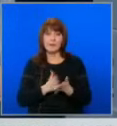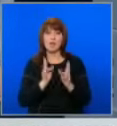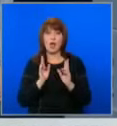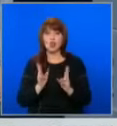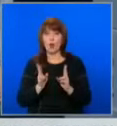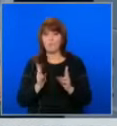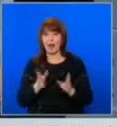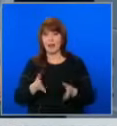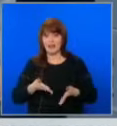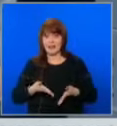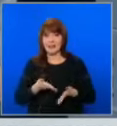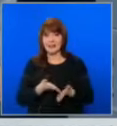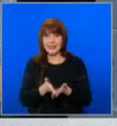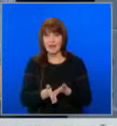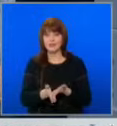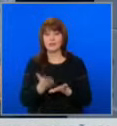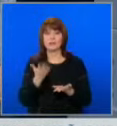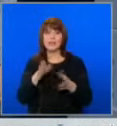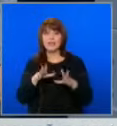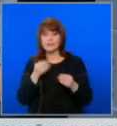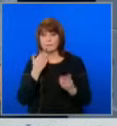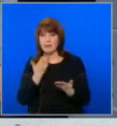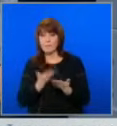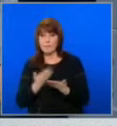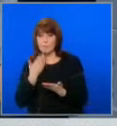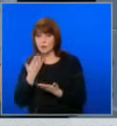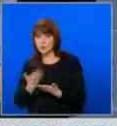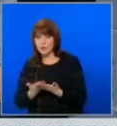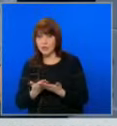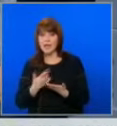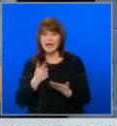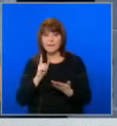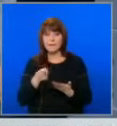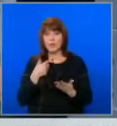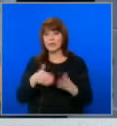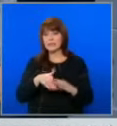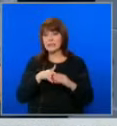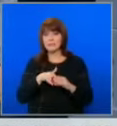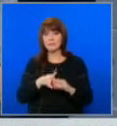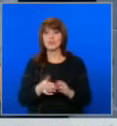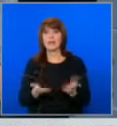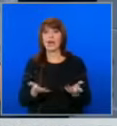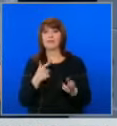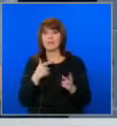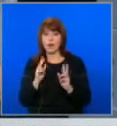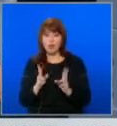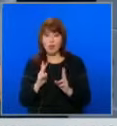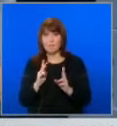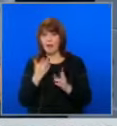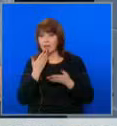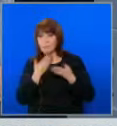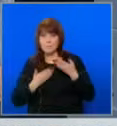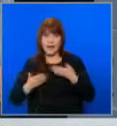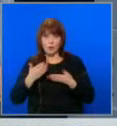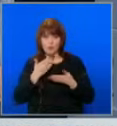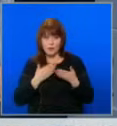в нормални срокове с внасяне на предложение което съветниците да имат време да се запознаят с нормални преговори които да продължат в рамките на един